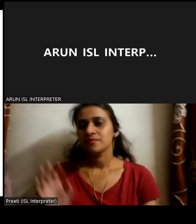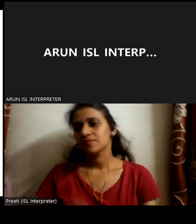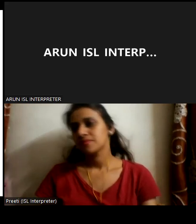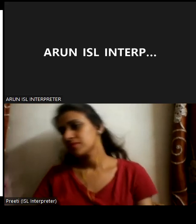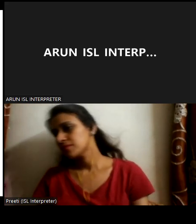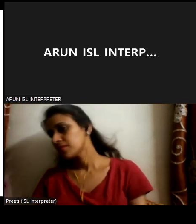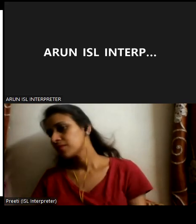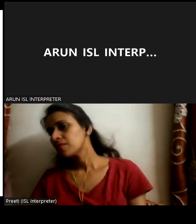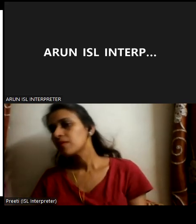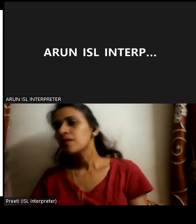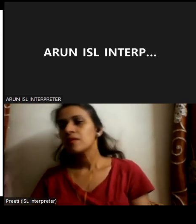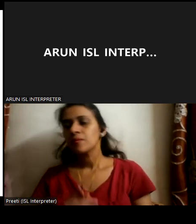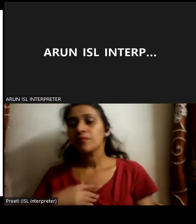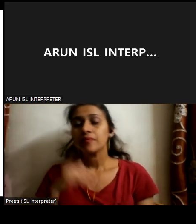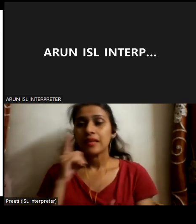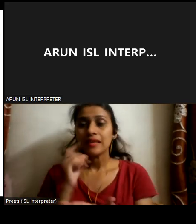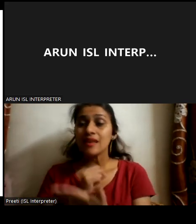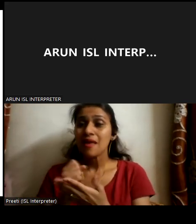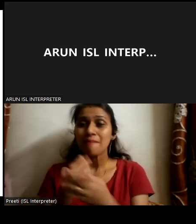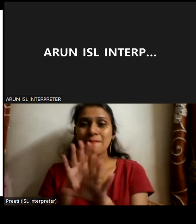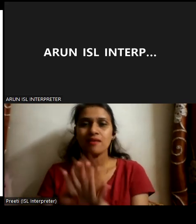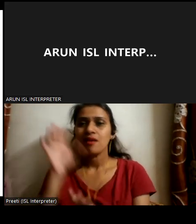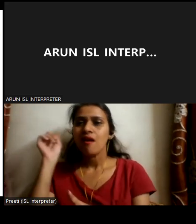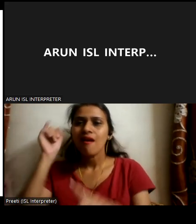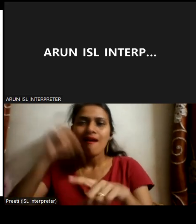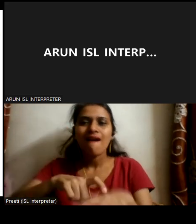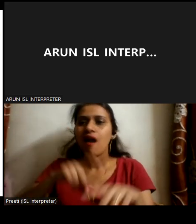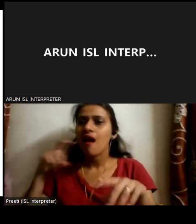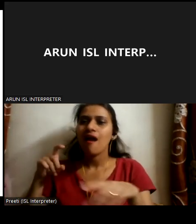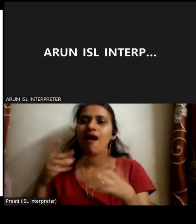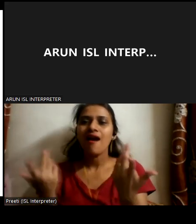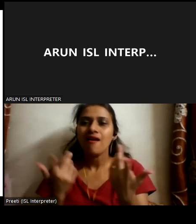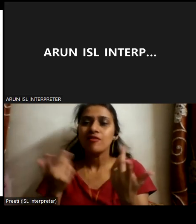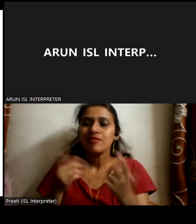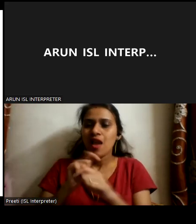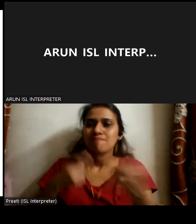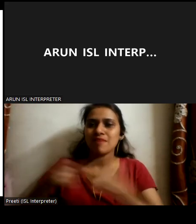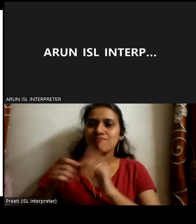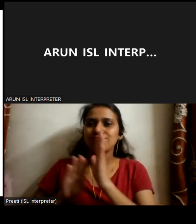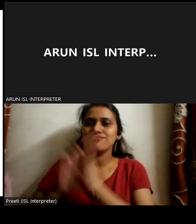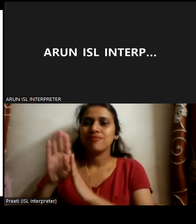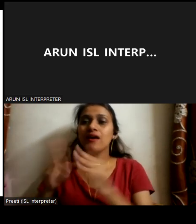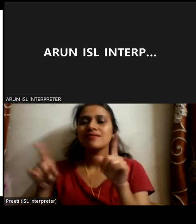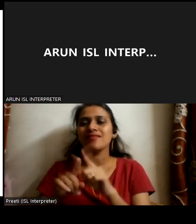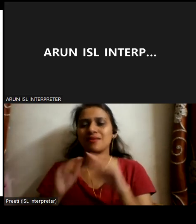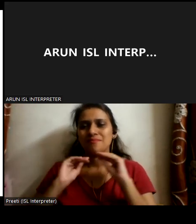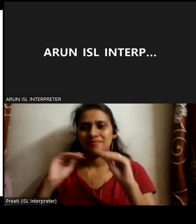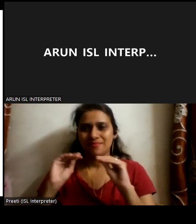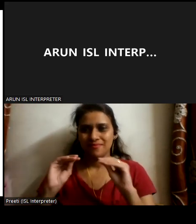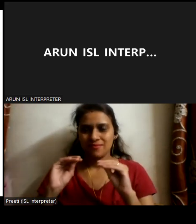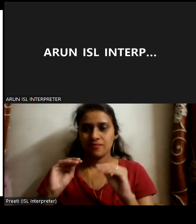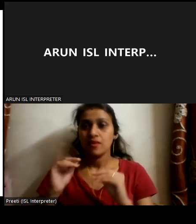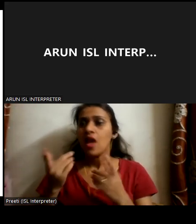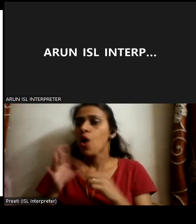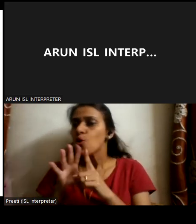उसको बस हम यही सिखा रहे हैं कि मछली कैसे पकड़ना है और उस मछली के व्यापार को आगे कैसे बढ़ाना है. उसके बाद उसके ऊपर है कि वो कहाँ करेगा,